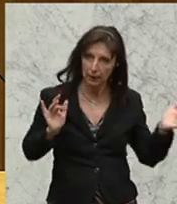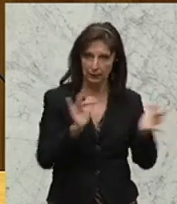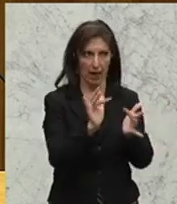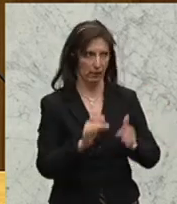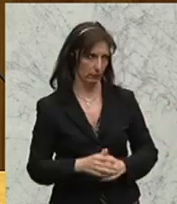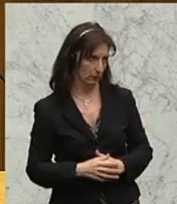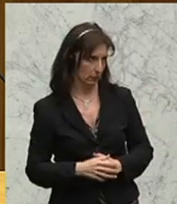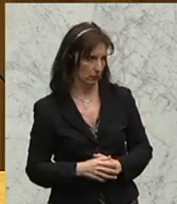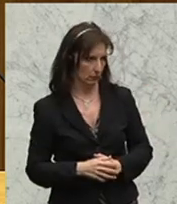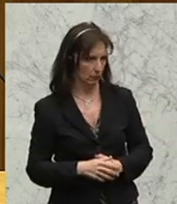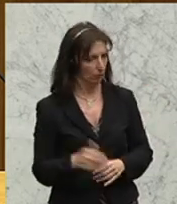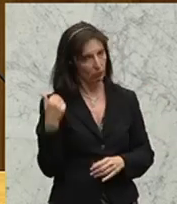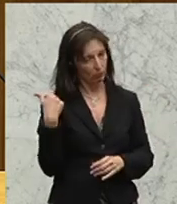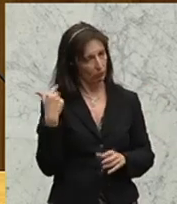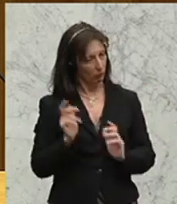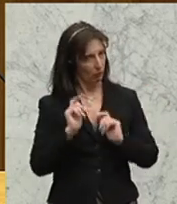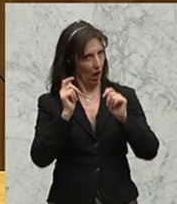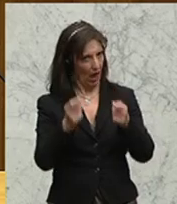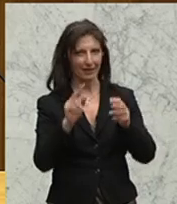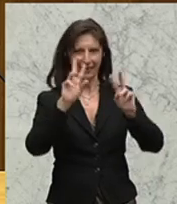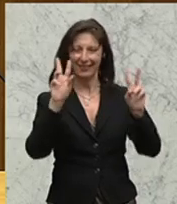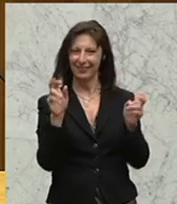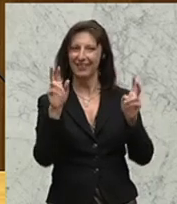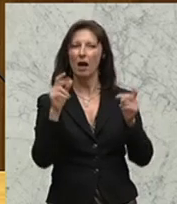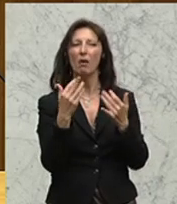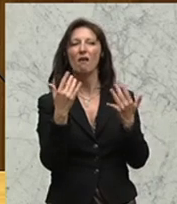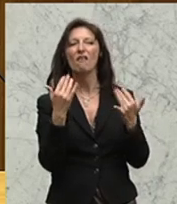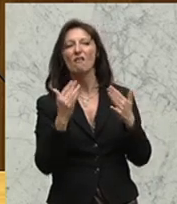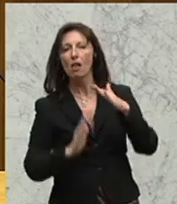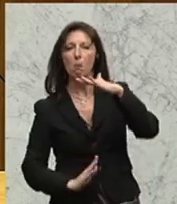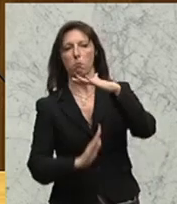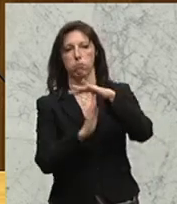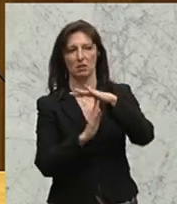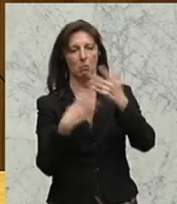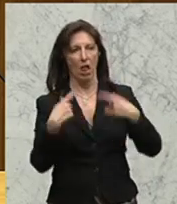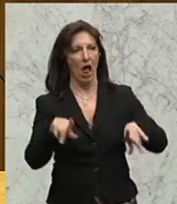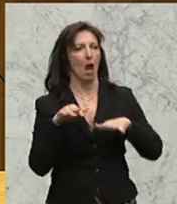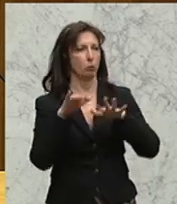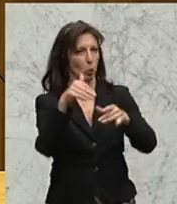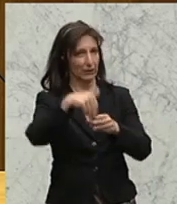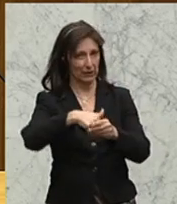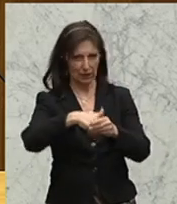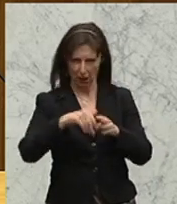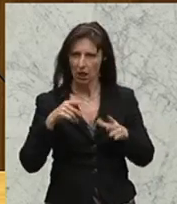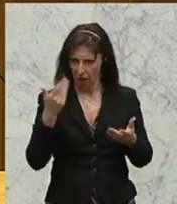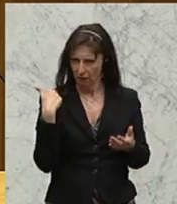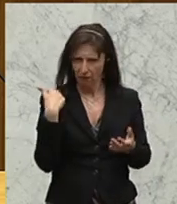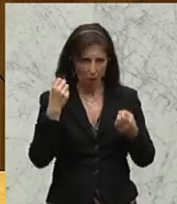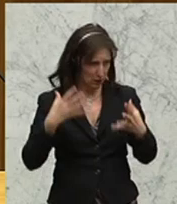Nun noch kurz zu meinem ursprünglichen Antrag, was die Grenzwerte betrifft. Wir hatten hier den Vorfall von Plastik in der Donau, der, glaube ich, bekannt